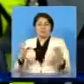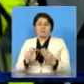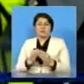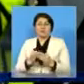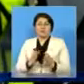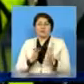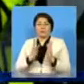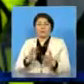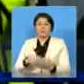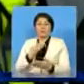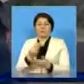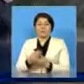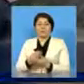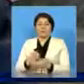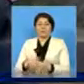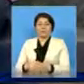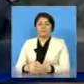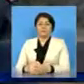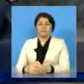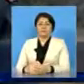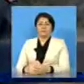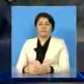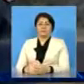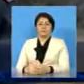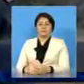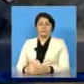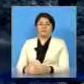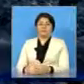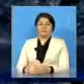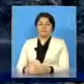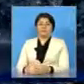бағдар берілді. Гүлия Айтуғанова, Гүлсезім Әбдіжәлел, Мейіржан Аманжолов, Ақтөбе телеарнасы.